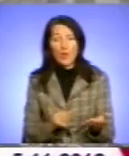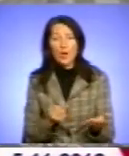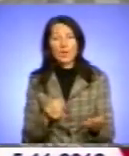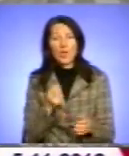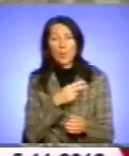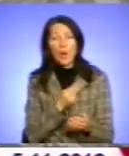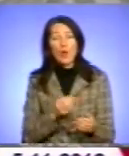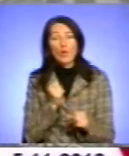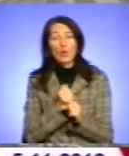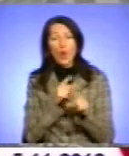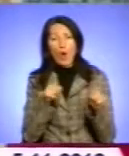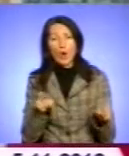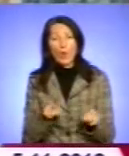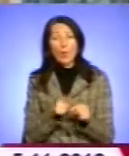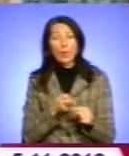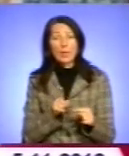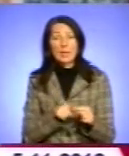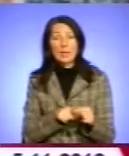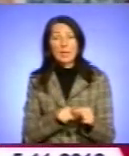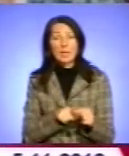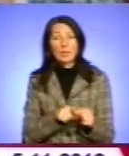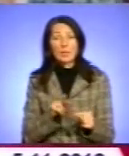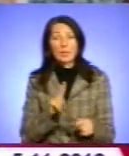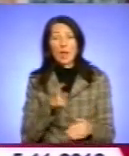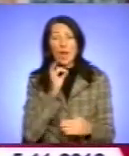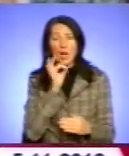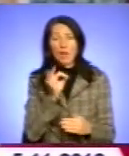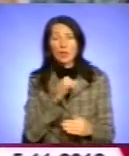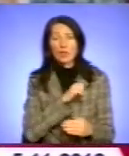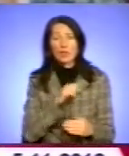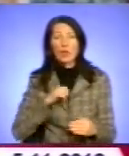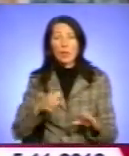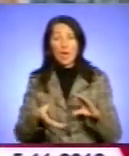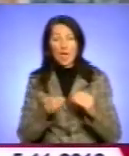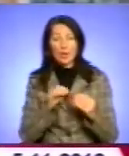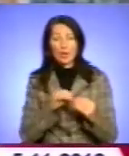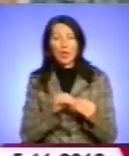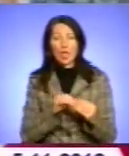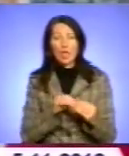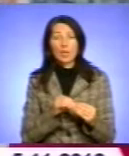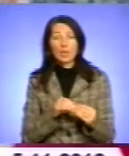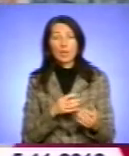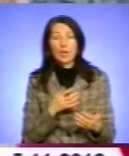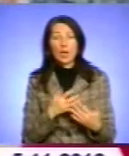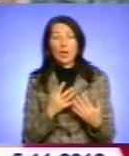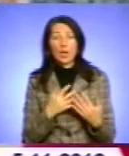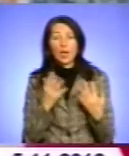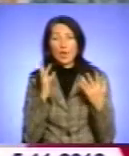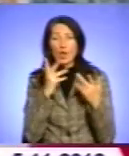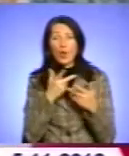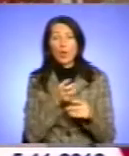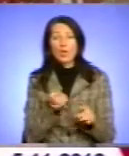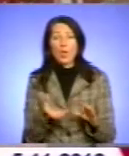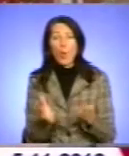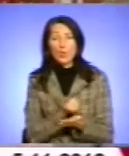роботу. Це ж, але, як кажуть, сам результат захоплює, що виходить так